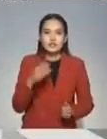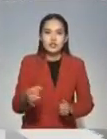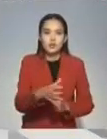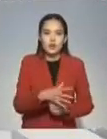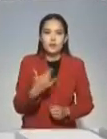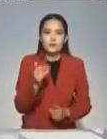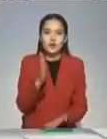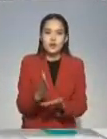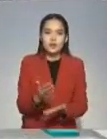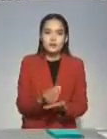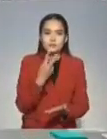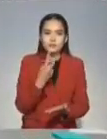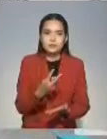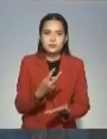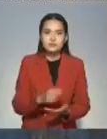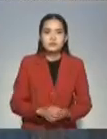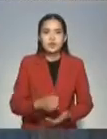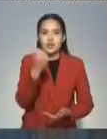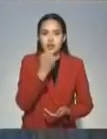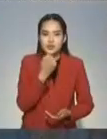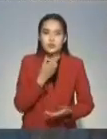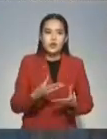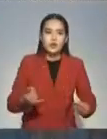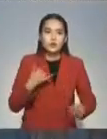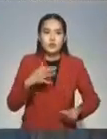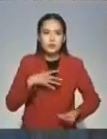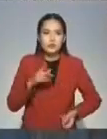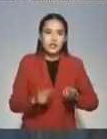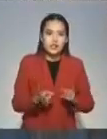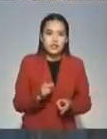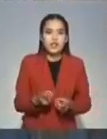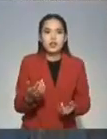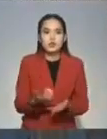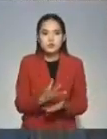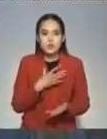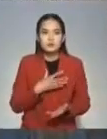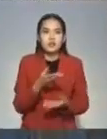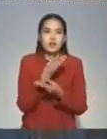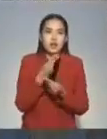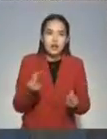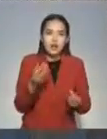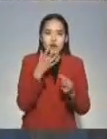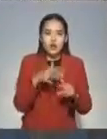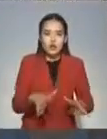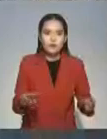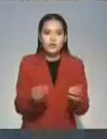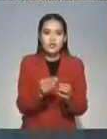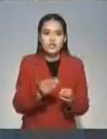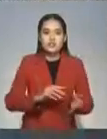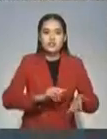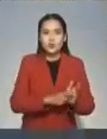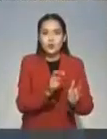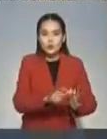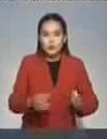Настя Вам слово спасибо Раиса весна у нас действительно дает жару в Петропавловске потопила десятки дачных участков